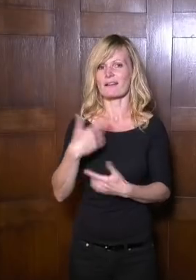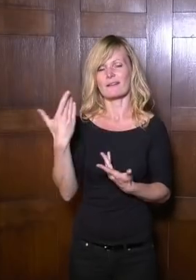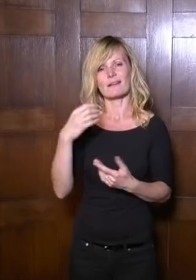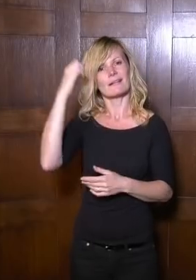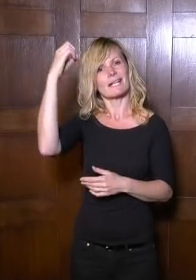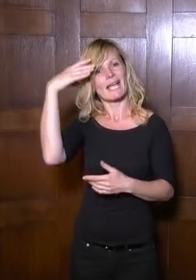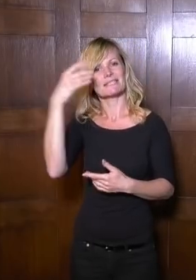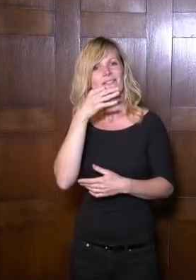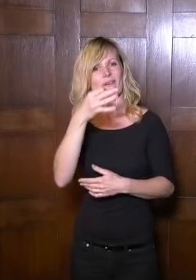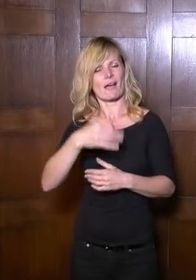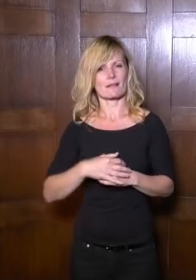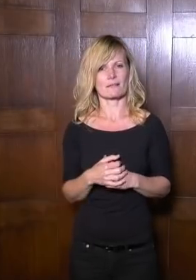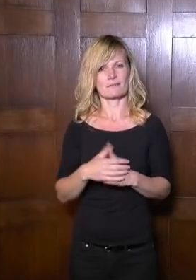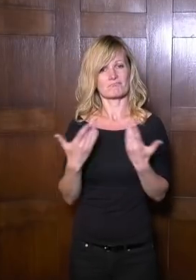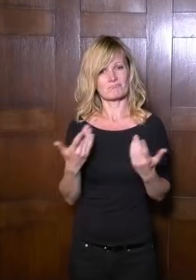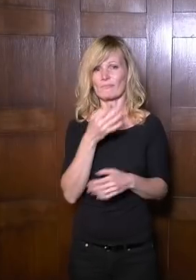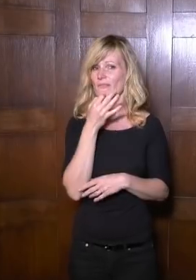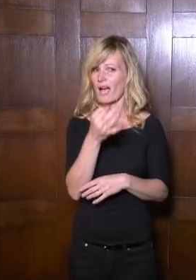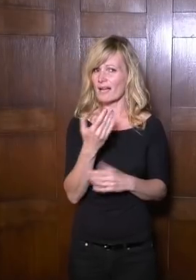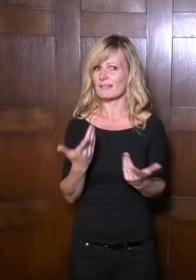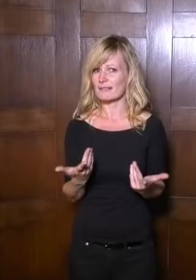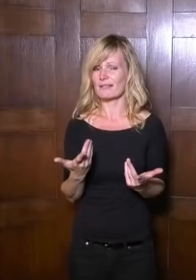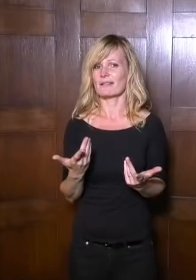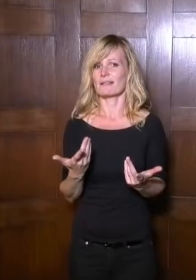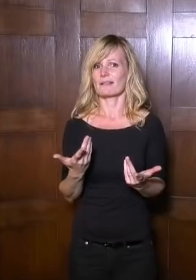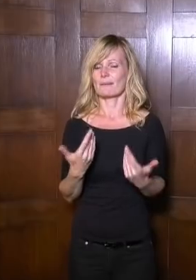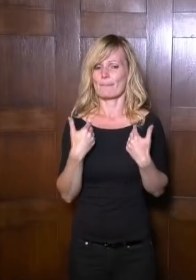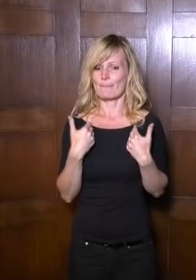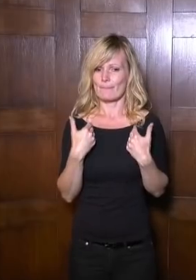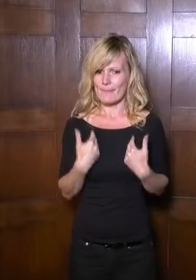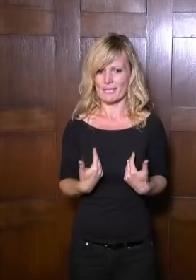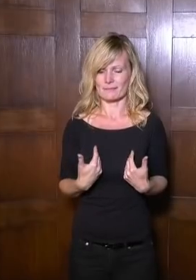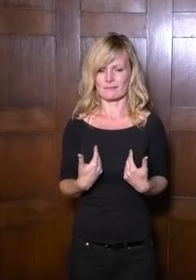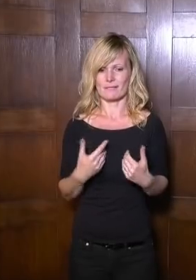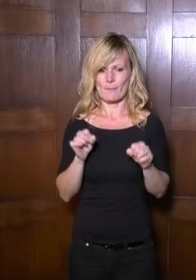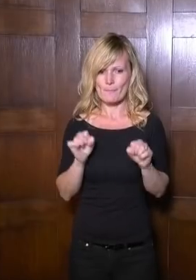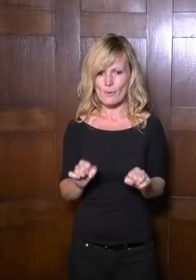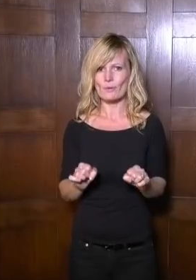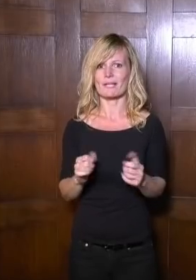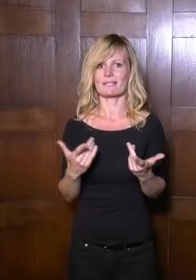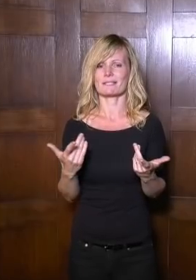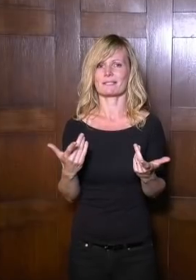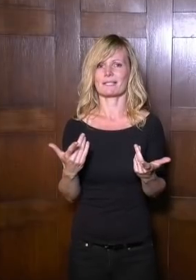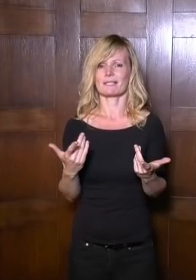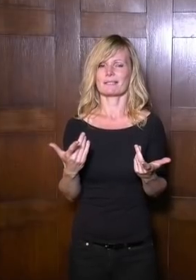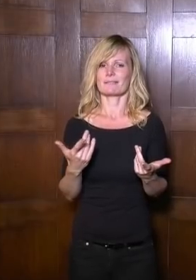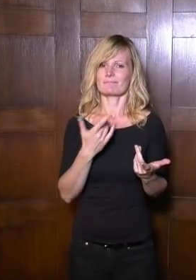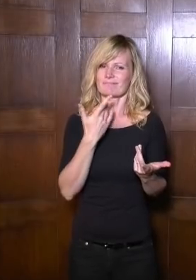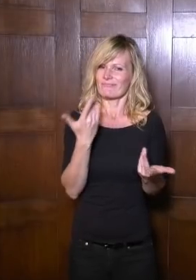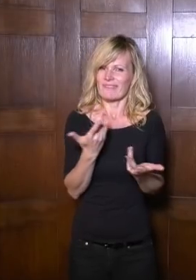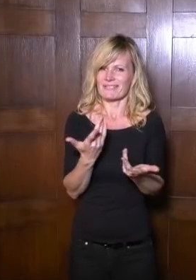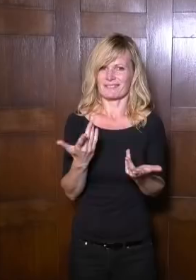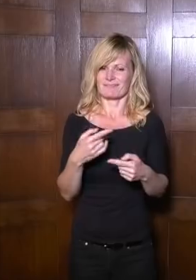aufgerufen, nämlich die Frage nach dem, was im Rahmen des Menschen möglichen ist und im Rahmen, und die Frage nach dem,